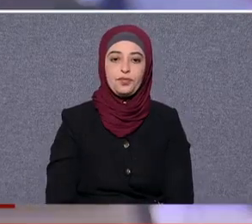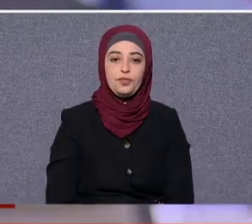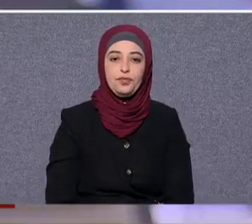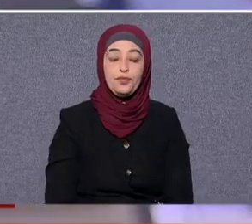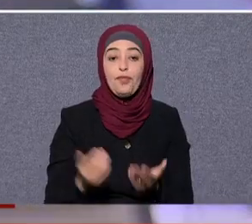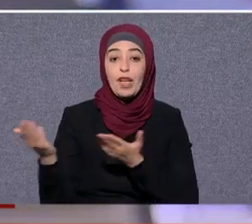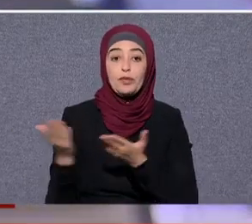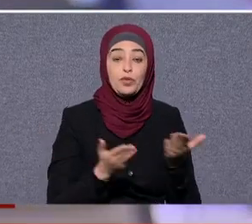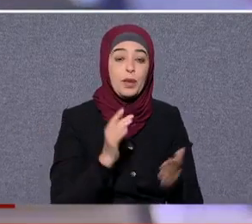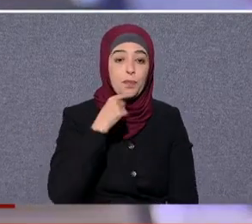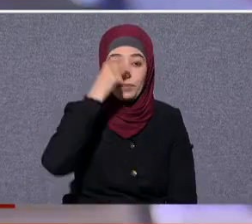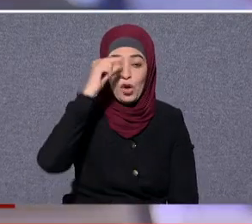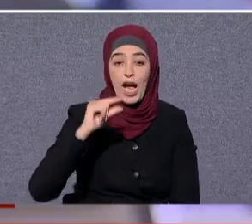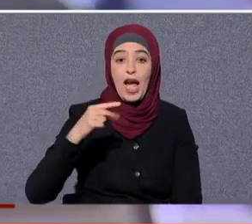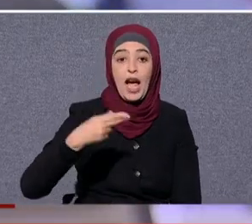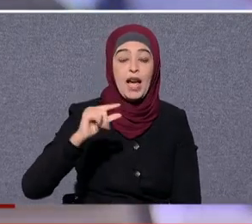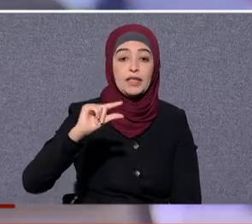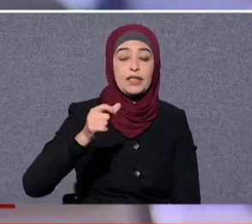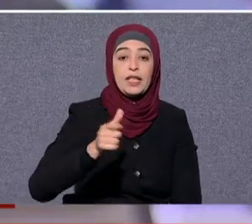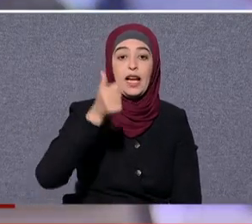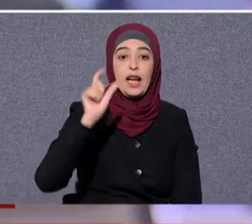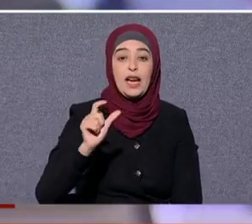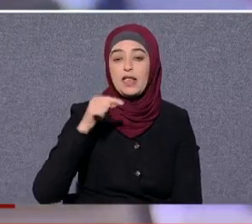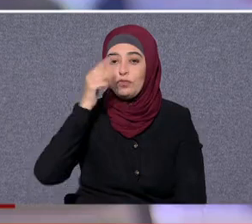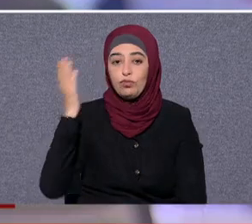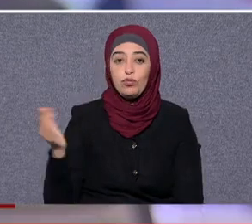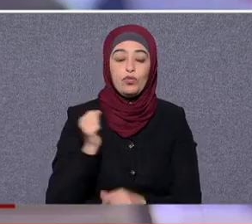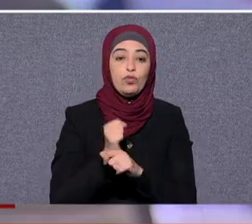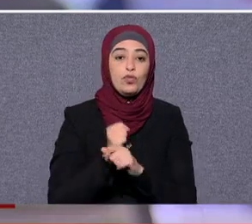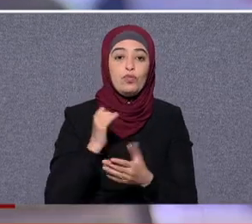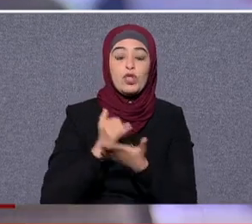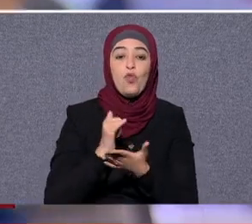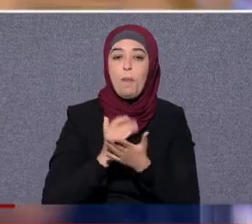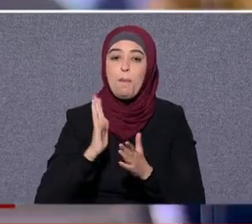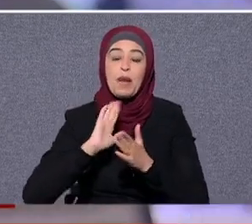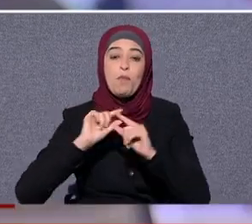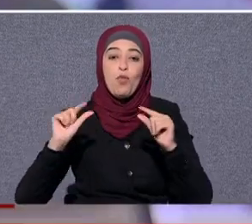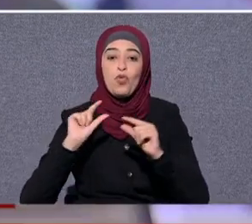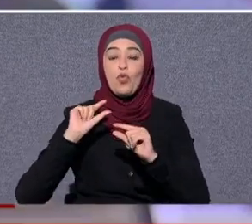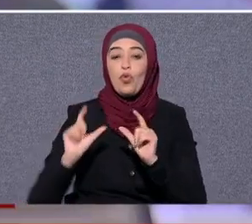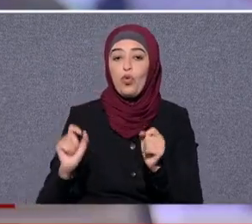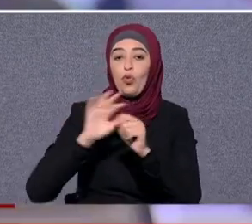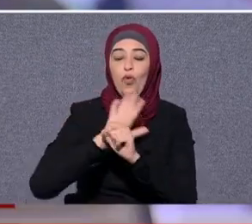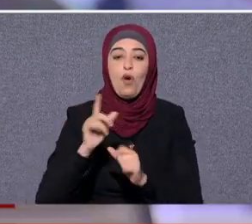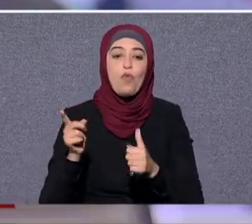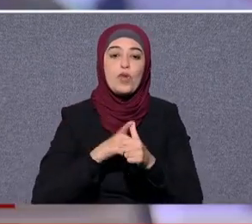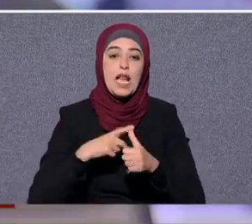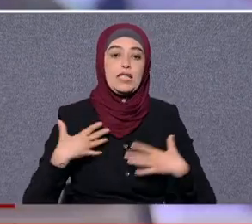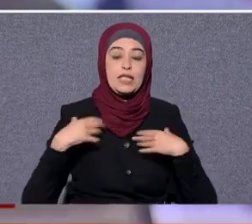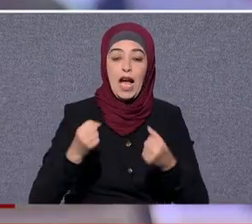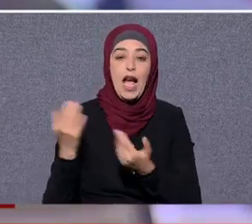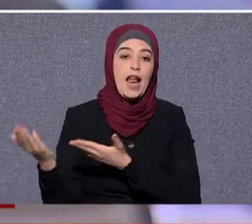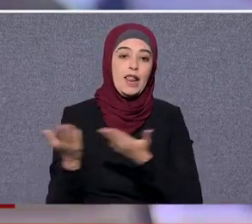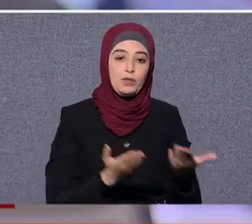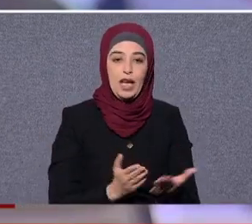إذن نرحب بالسيد عدنان إسحاق، مساعد الأمين العام للرعاية الصحية الأولية ومسؤول ملف الكورونا في وزارة الصحة. أهلا وسهلا